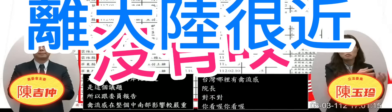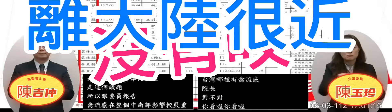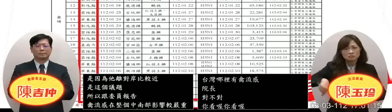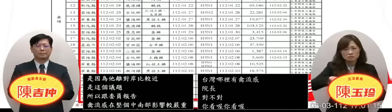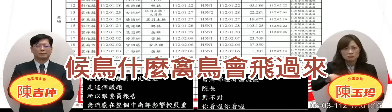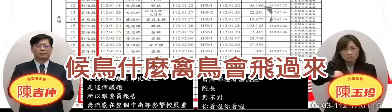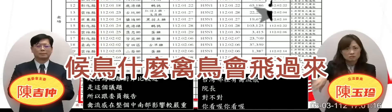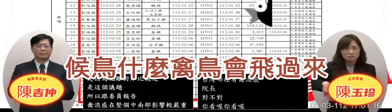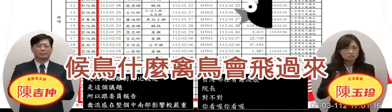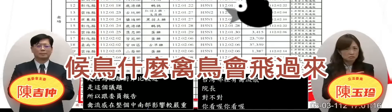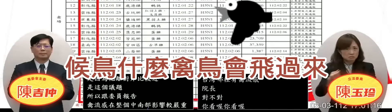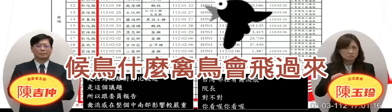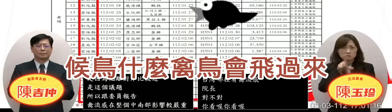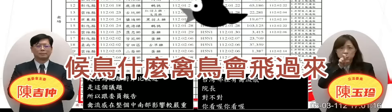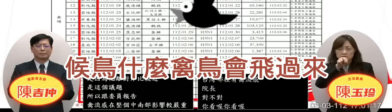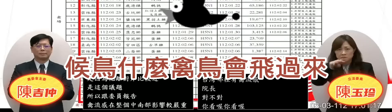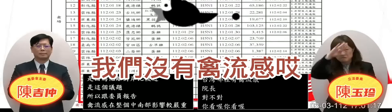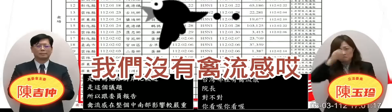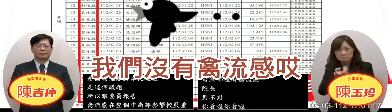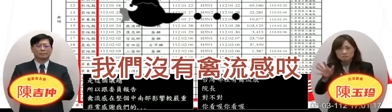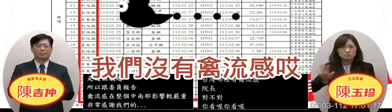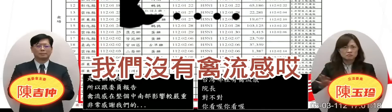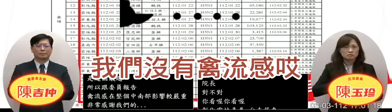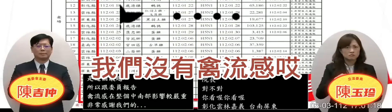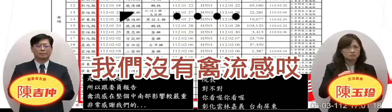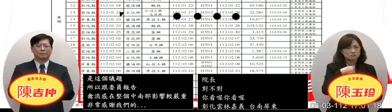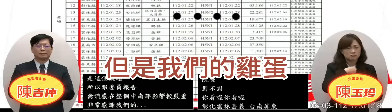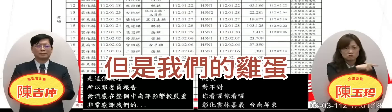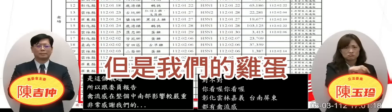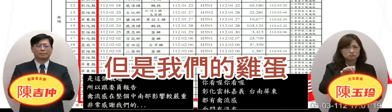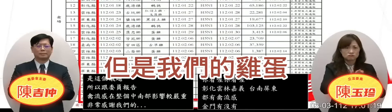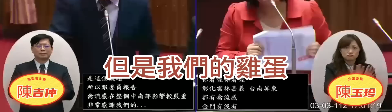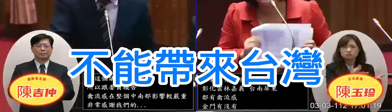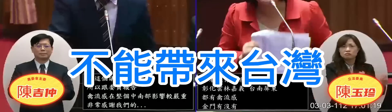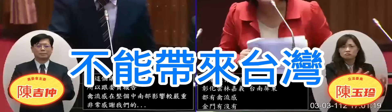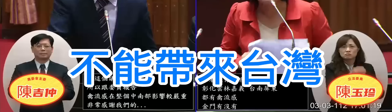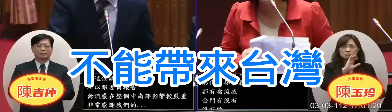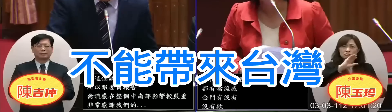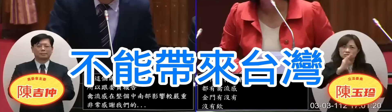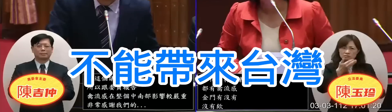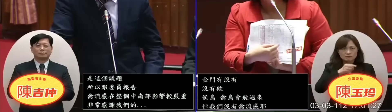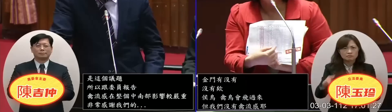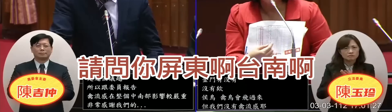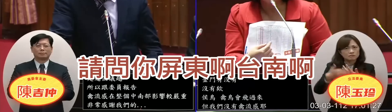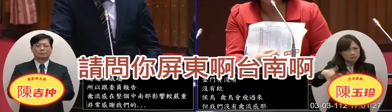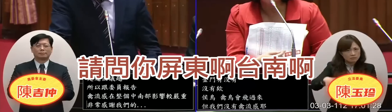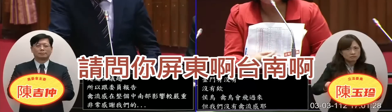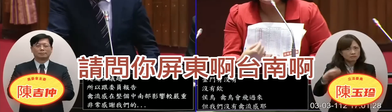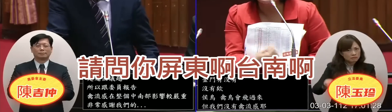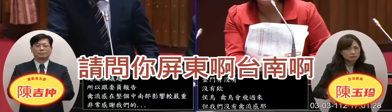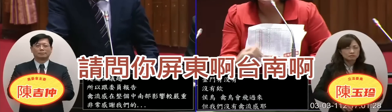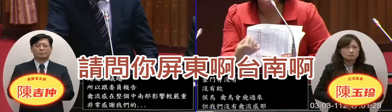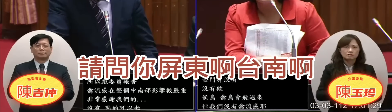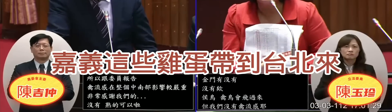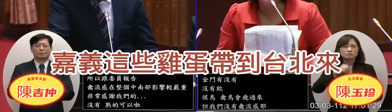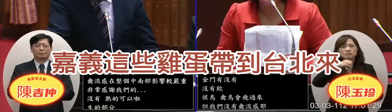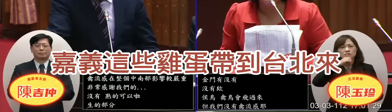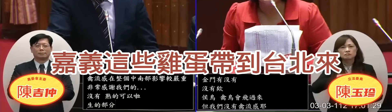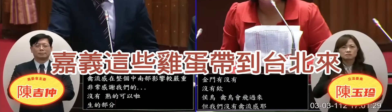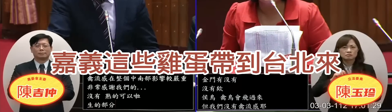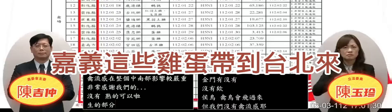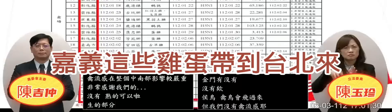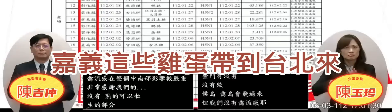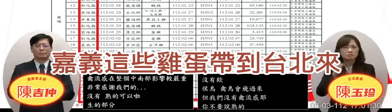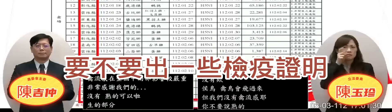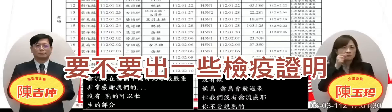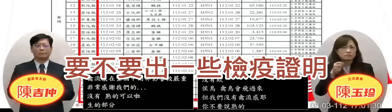陆很近，候鸟什么禽鸟会飞过来，我们没有禽流感哎，但是我们的鸡蛋不能带来台湾。请问你屏东啊、台南啊、嘉义这些